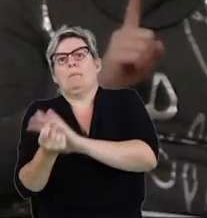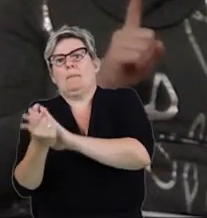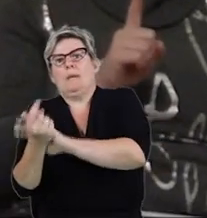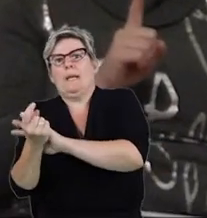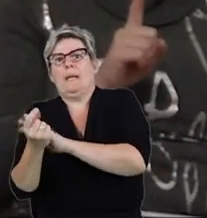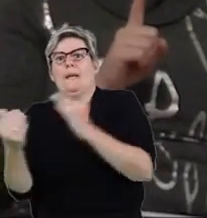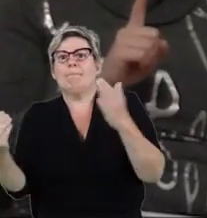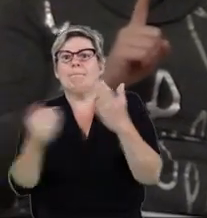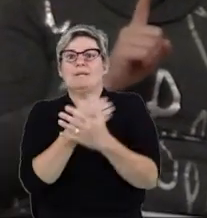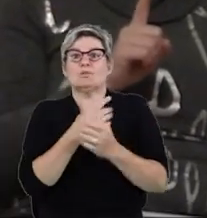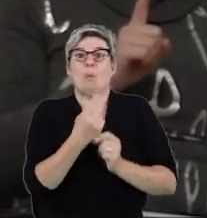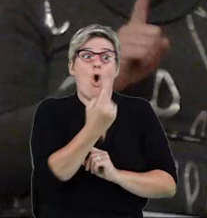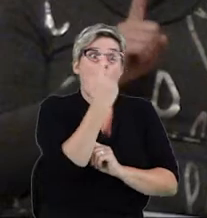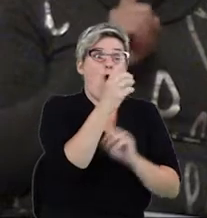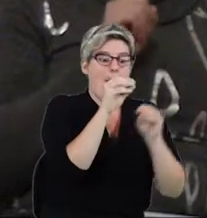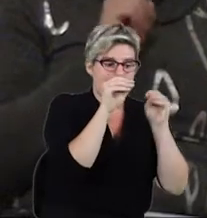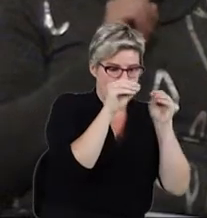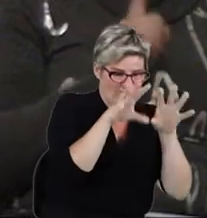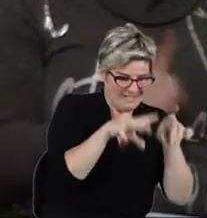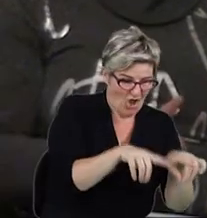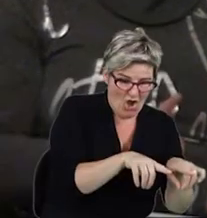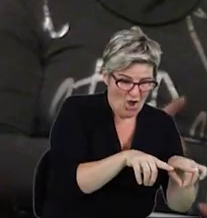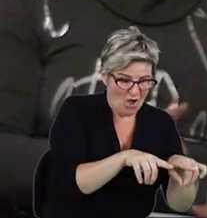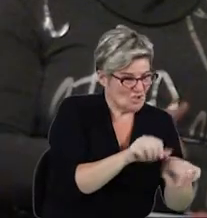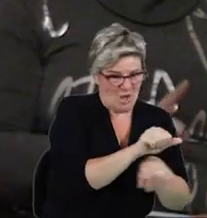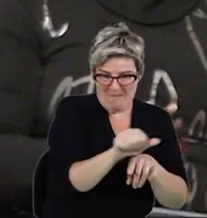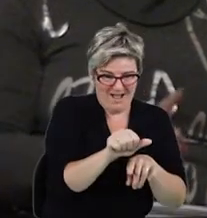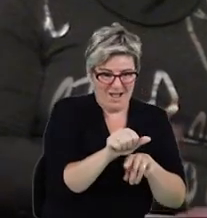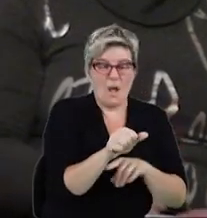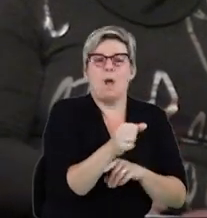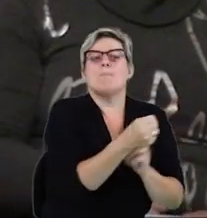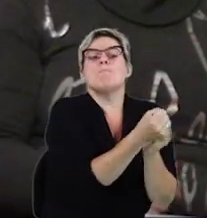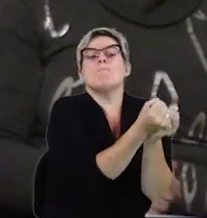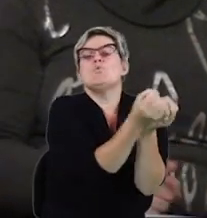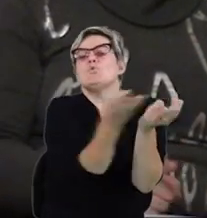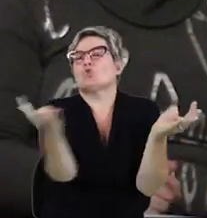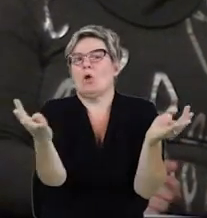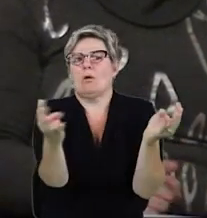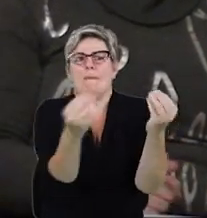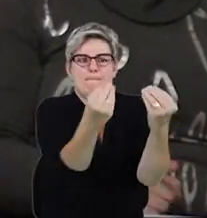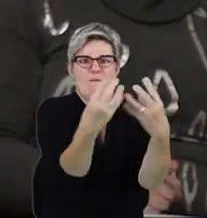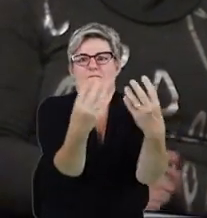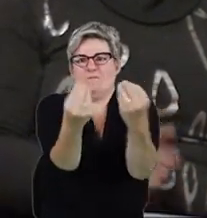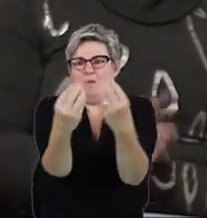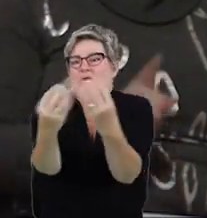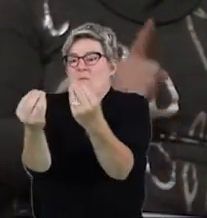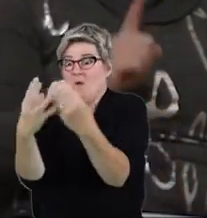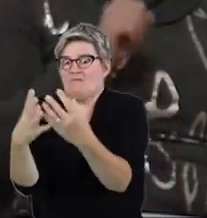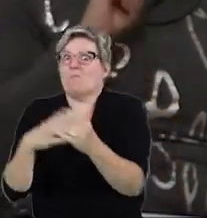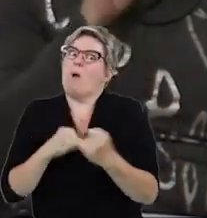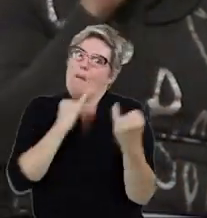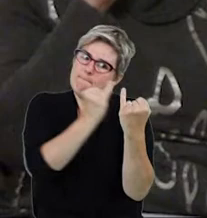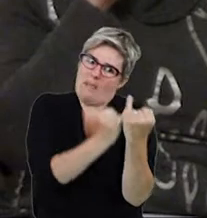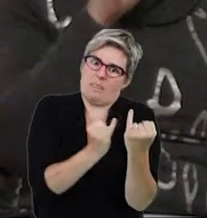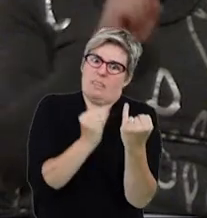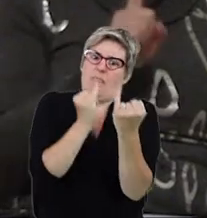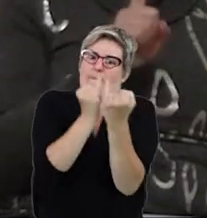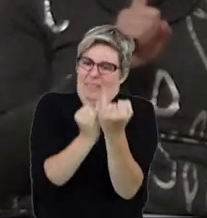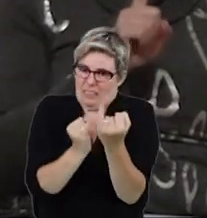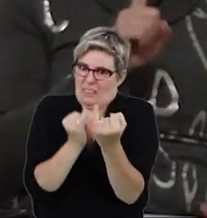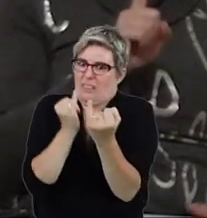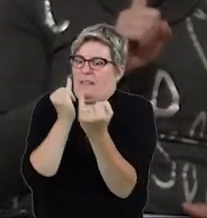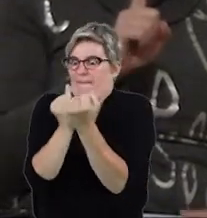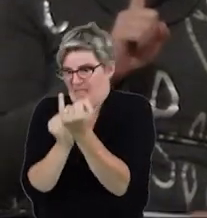prof, J'ai plusieurs profs. elle a plusieurs enseignants. Donc là, il ne faut pas se battre juste avec